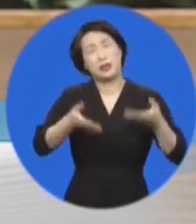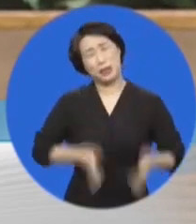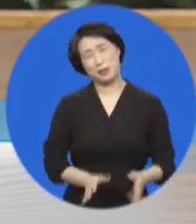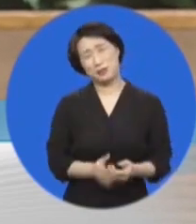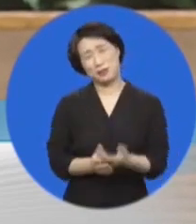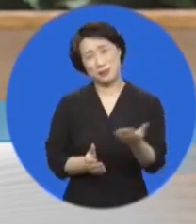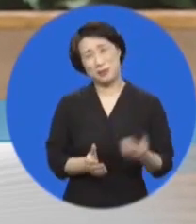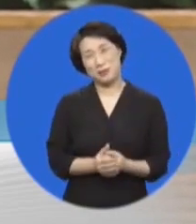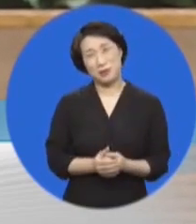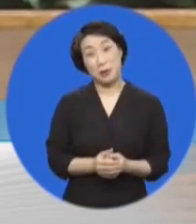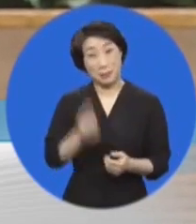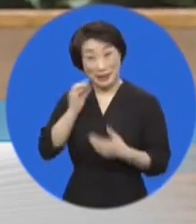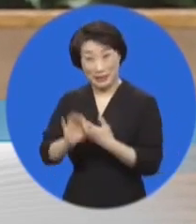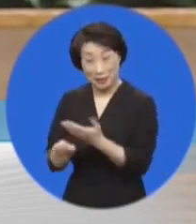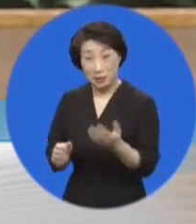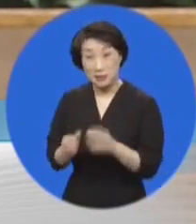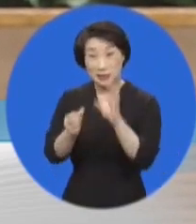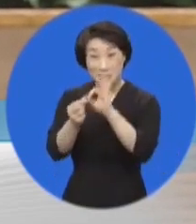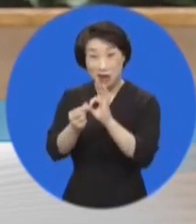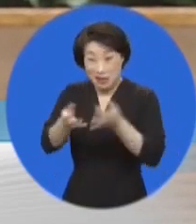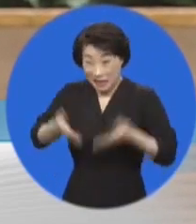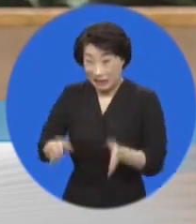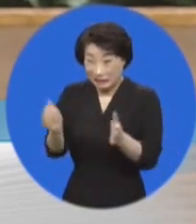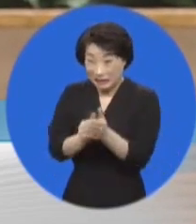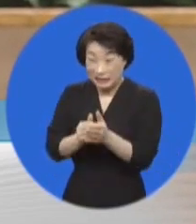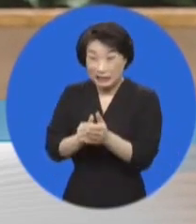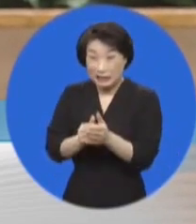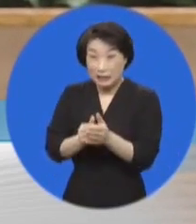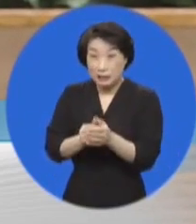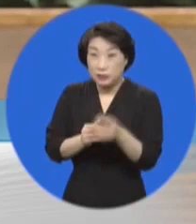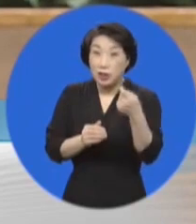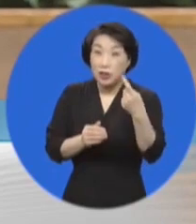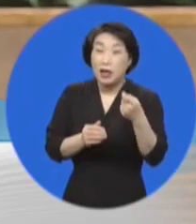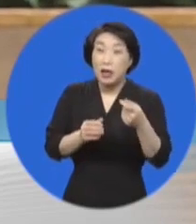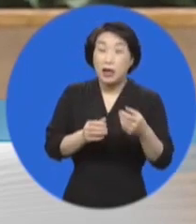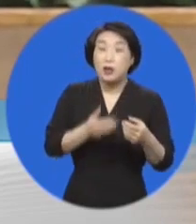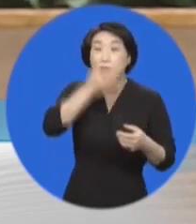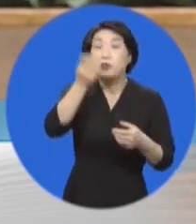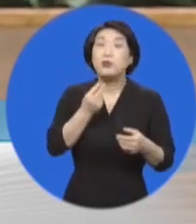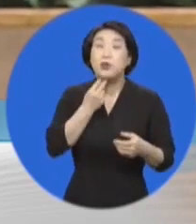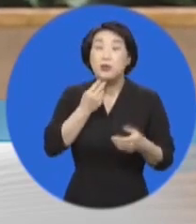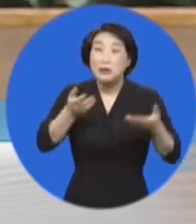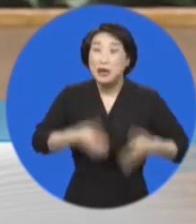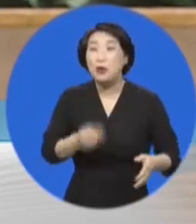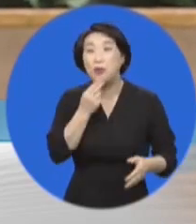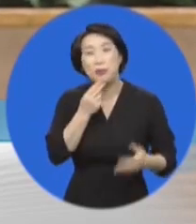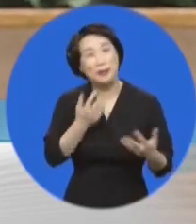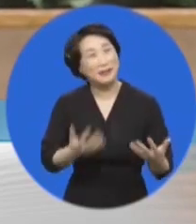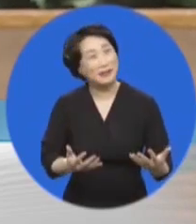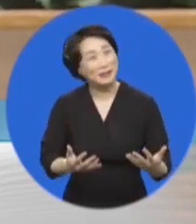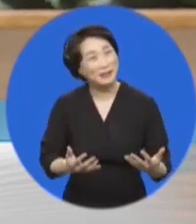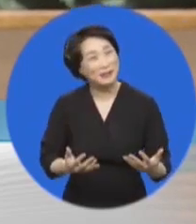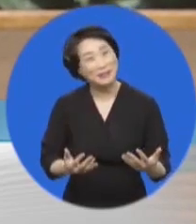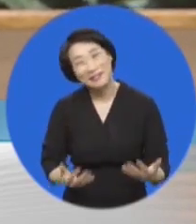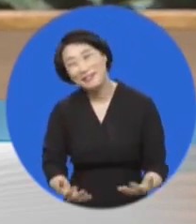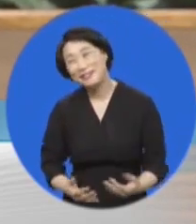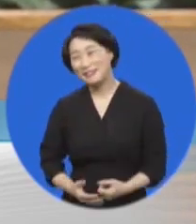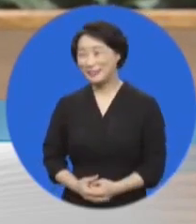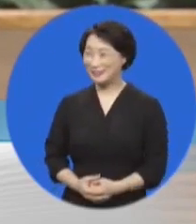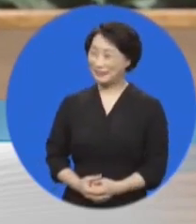11번째인데 만약에 열만 낳고 열하나 요셉이가 안 낳았으면 아마 어떻게